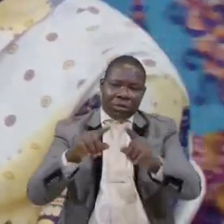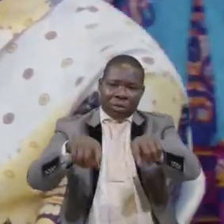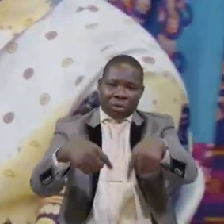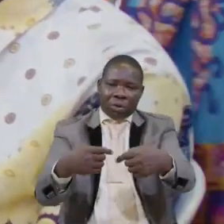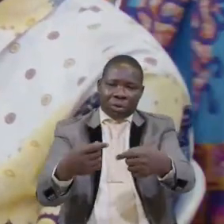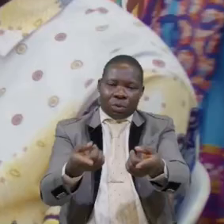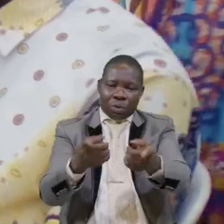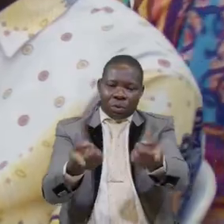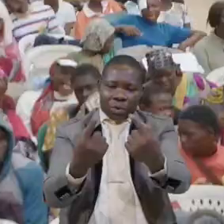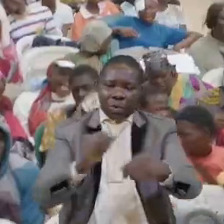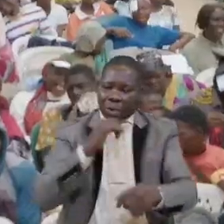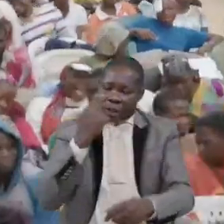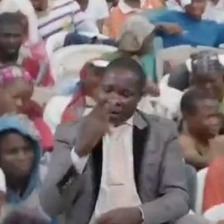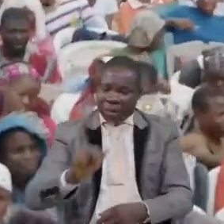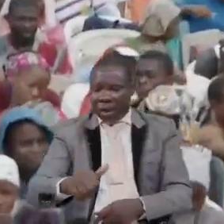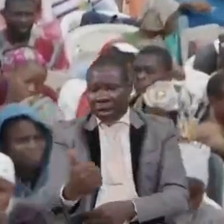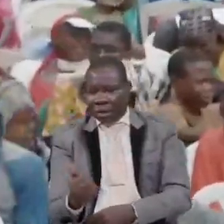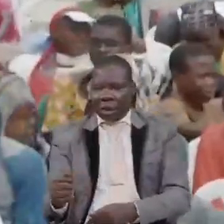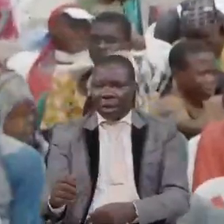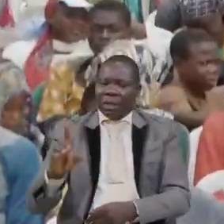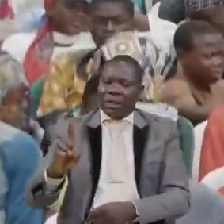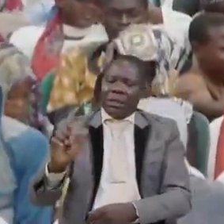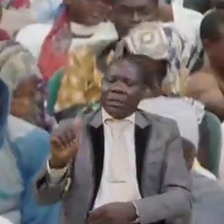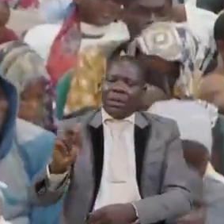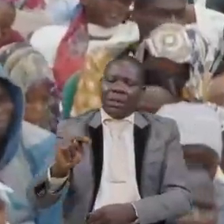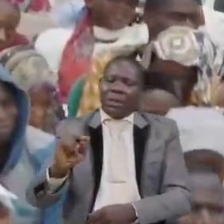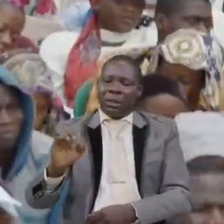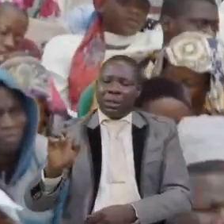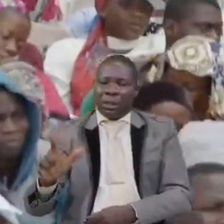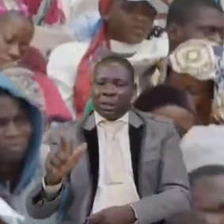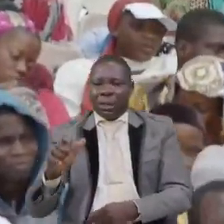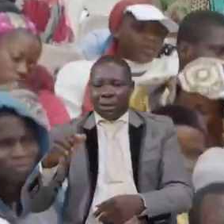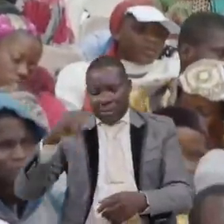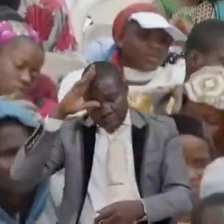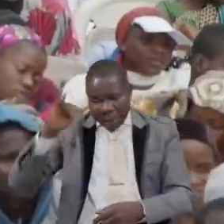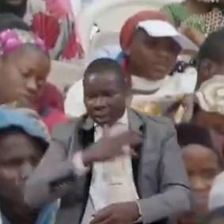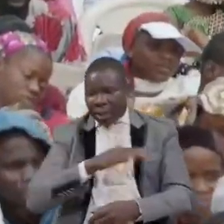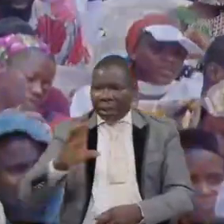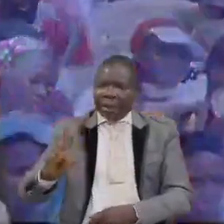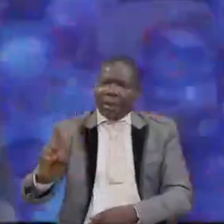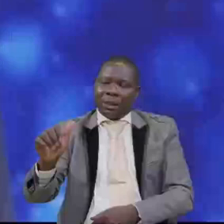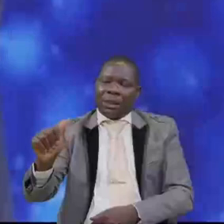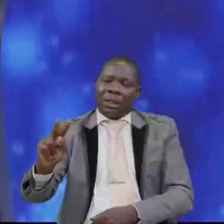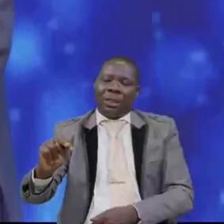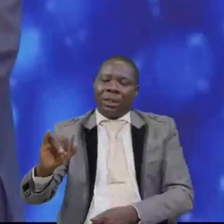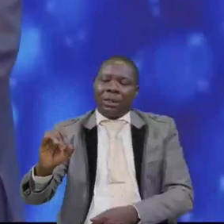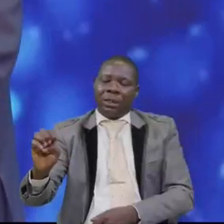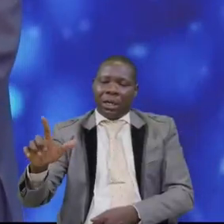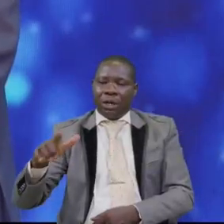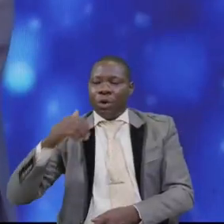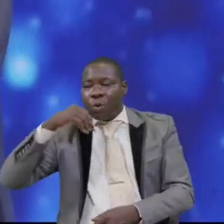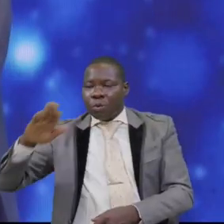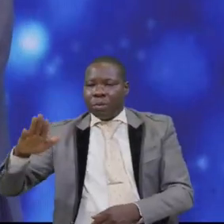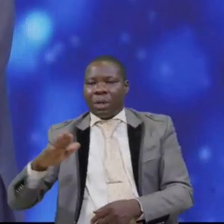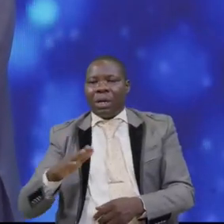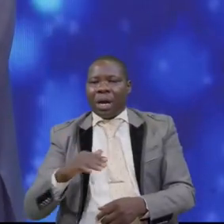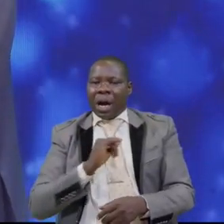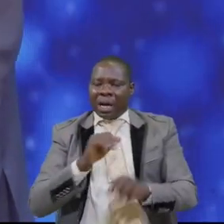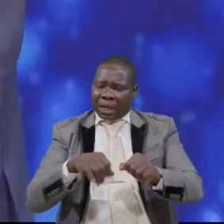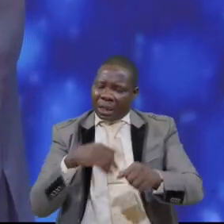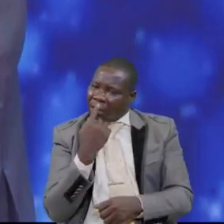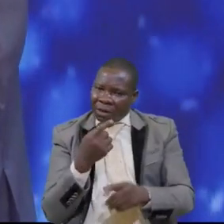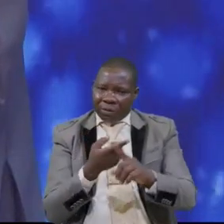une autre Daniela là-bas. Comme, oh, je vois déjà dans ma démarche, je vois dans ton regard, je vois dans